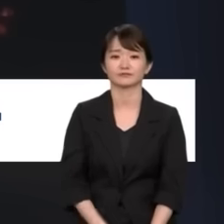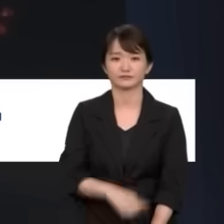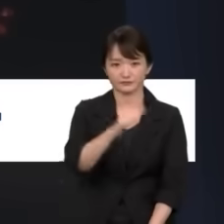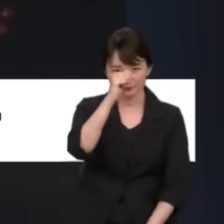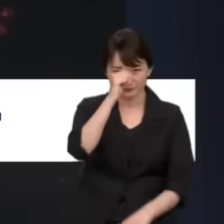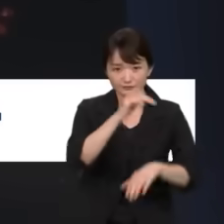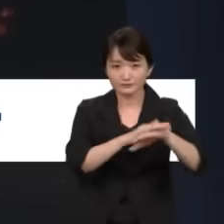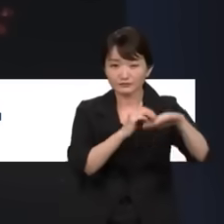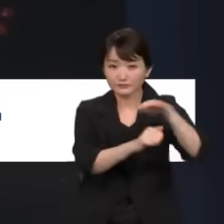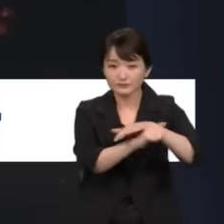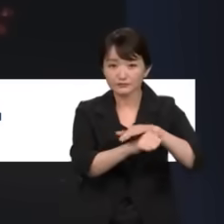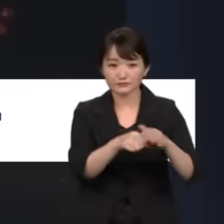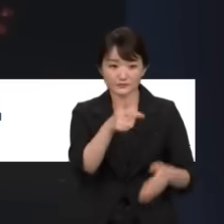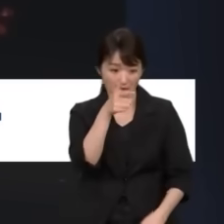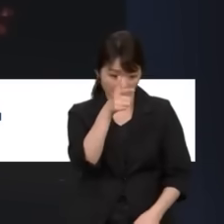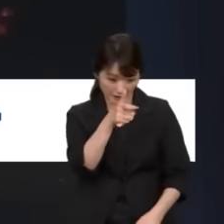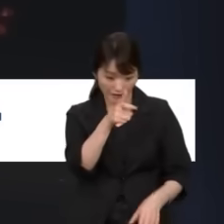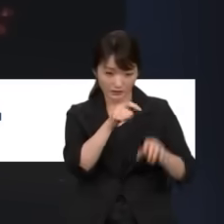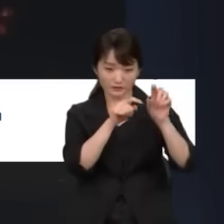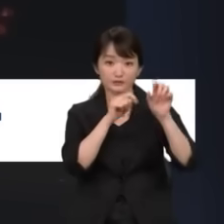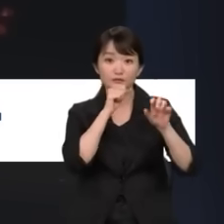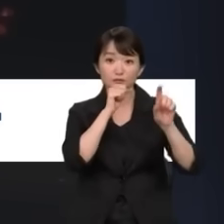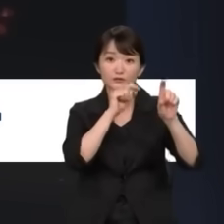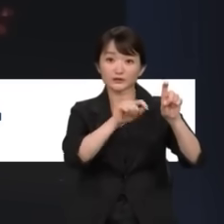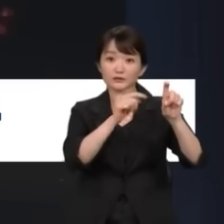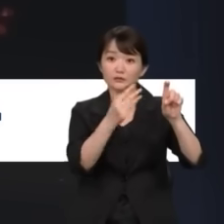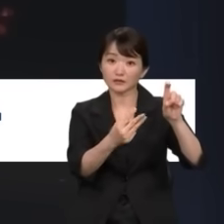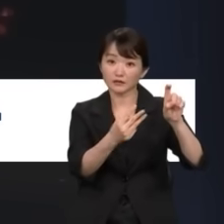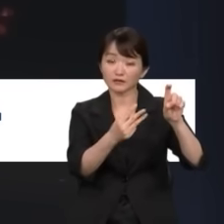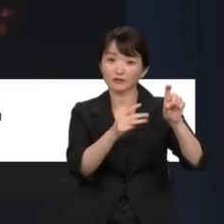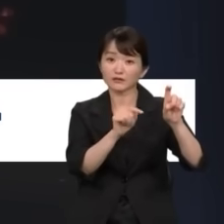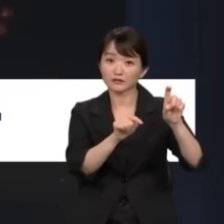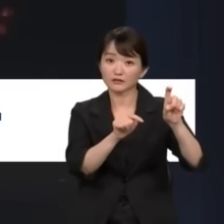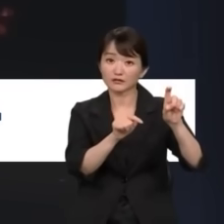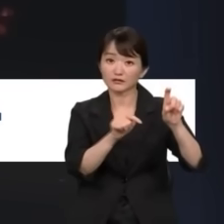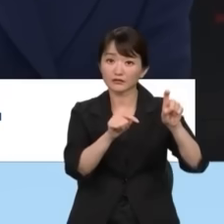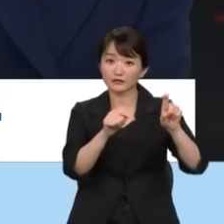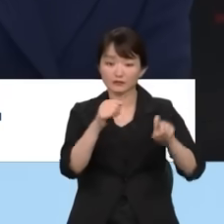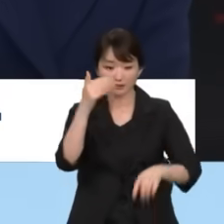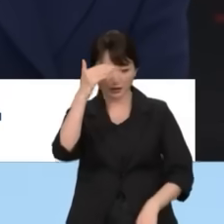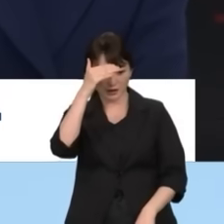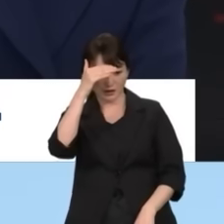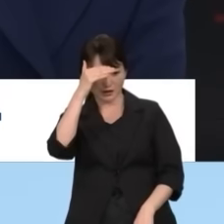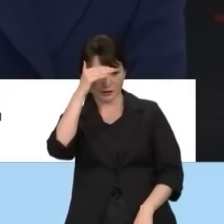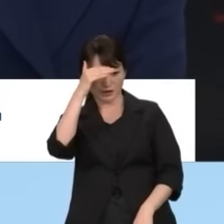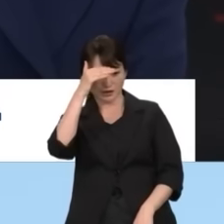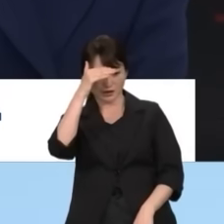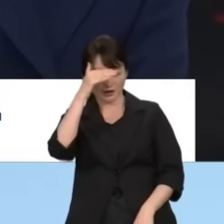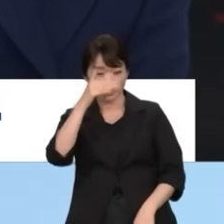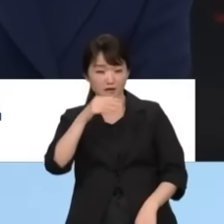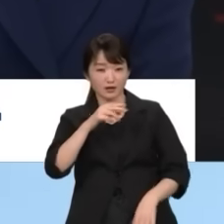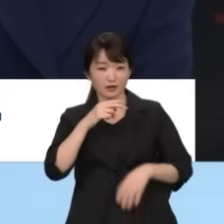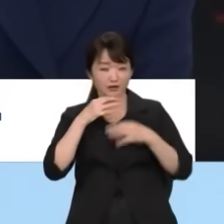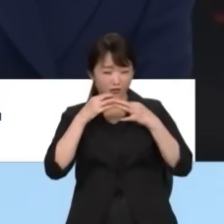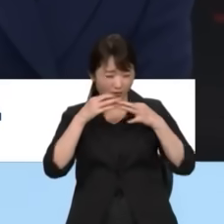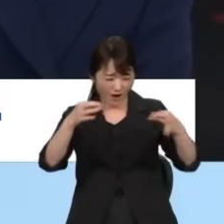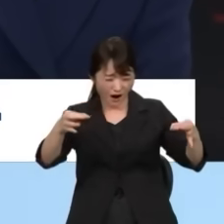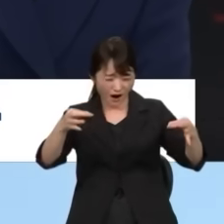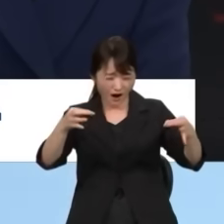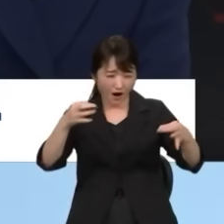인도 선수가 10점 3을 쐈을 때 이미 그 그 관중석에서 함성 소리가 엄청